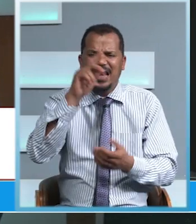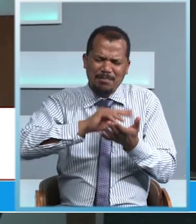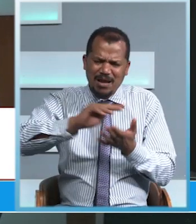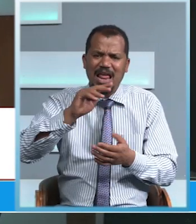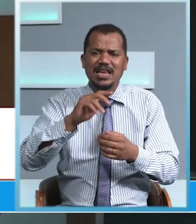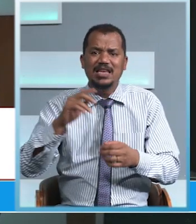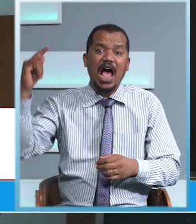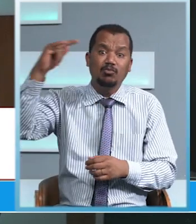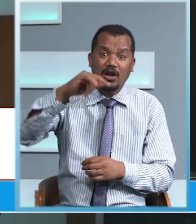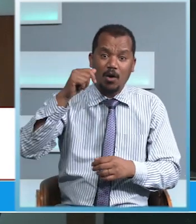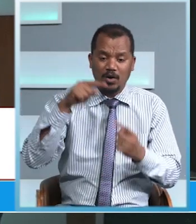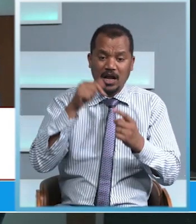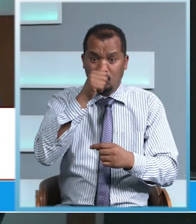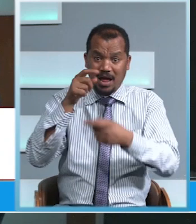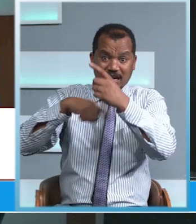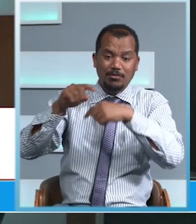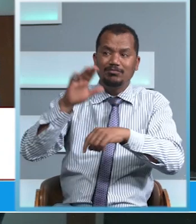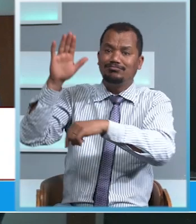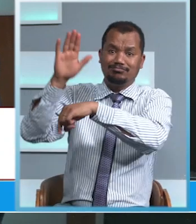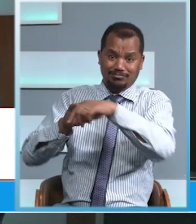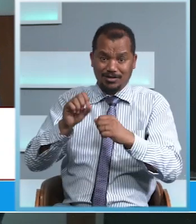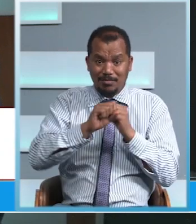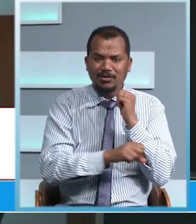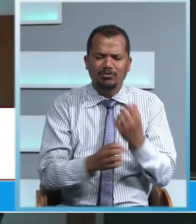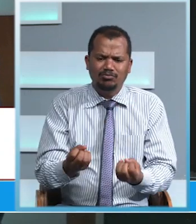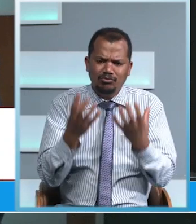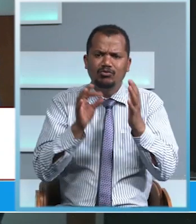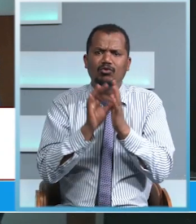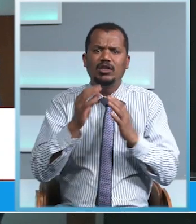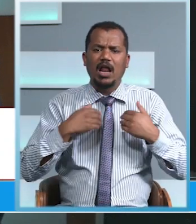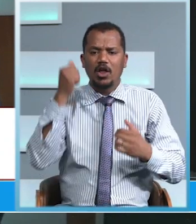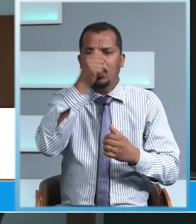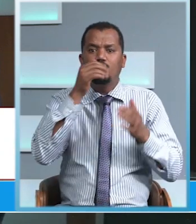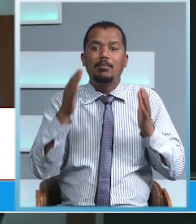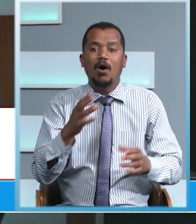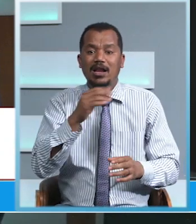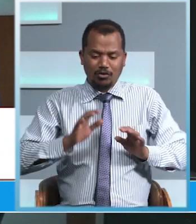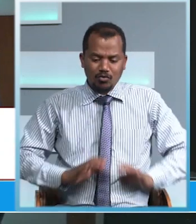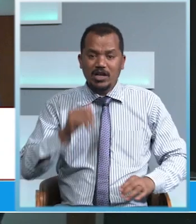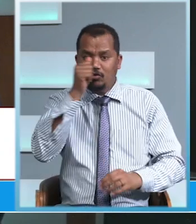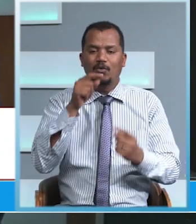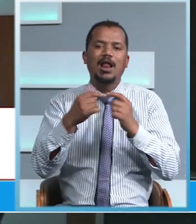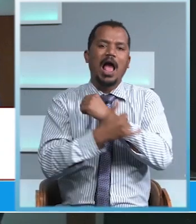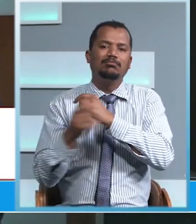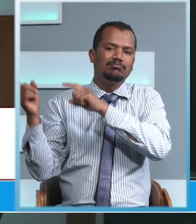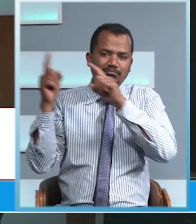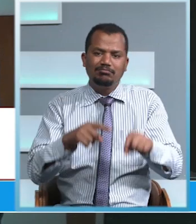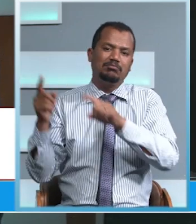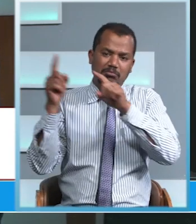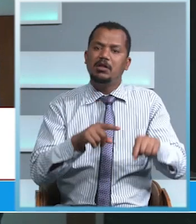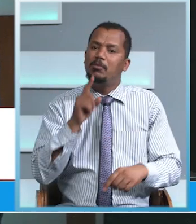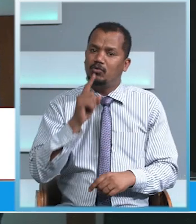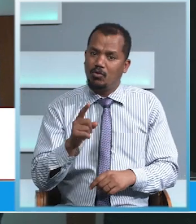1 ሚሊዮን ዲያስፖራዎች ወደ ኢትዮጵያ እንደሚመጡ ባቀረቡት ጥሪት መሰረት በርካታ ቁጥር ያላቸው ኢትዮጵያውያንና ትውልደ ኢትዮጵያውያን ወደ ሀገር